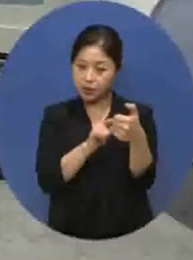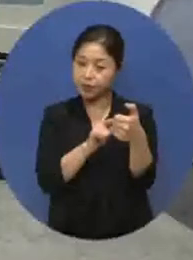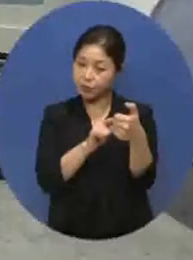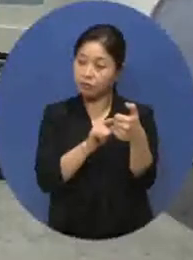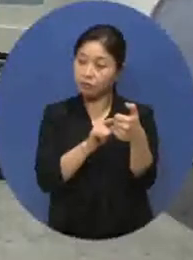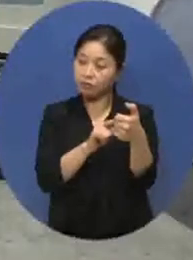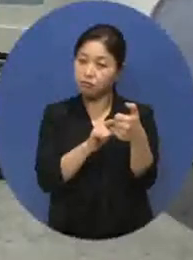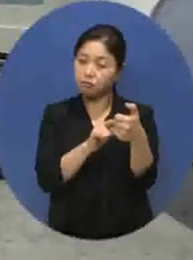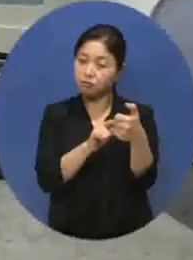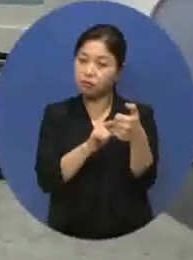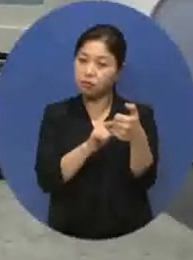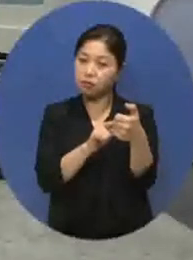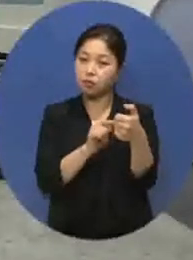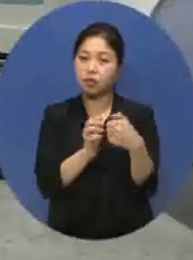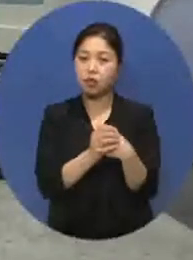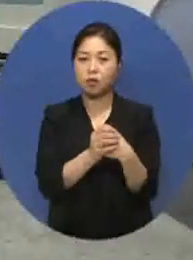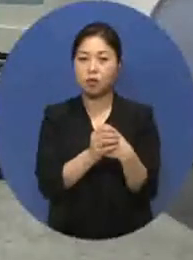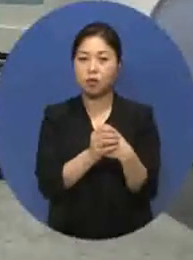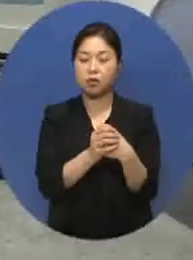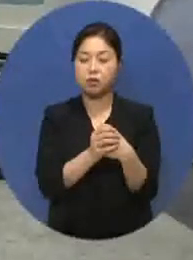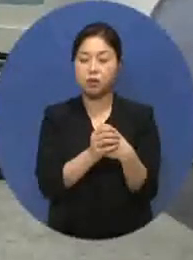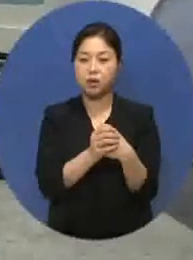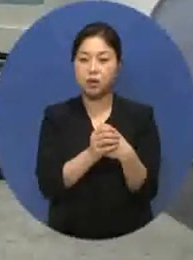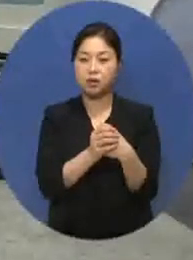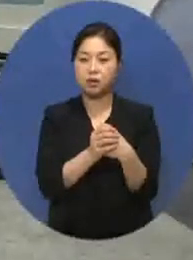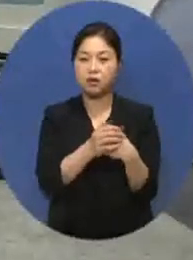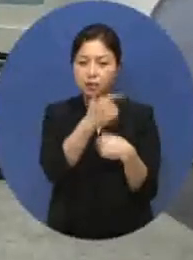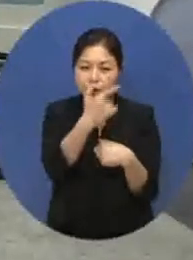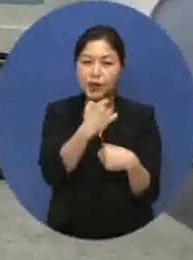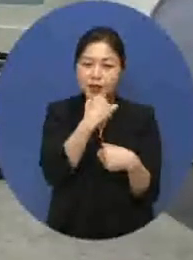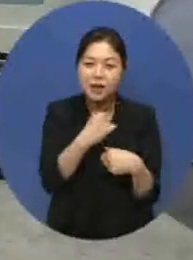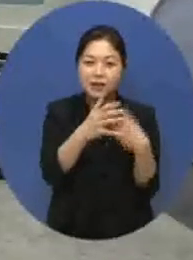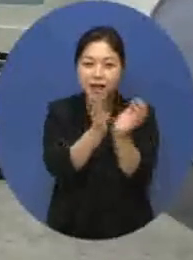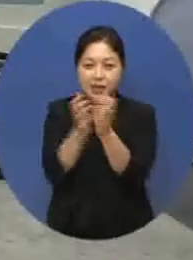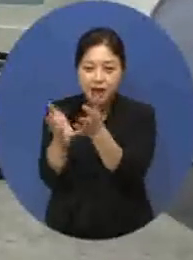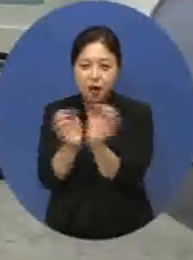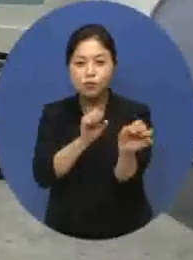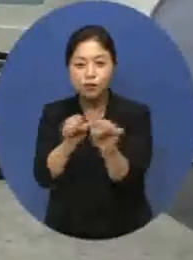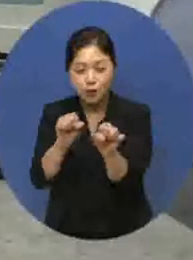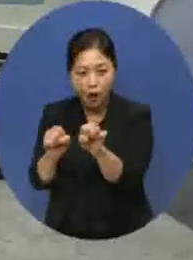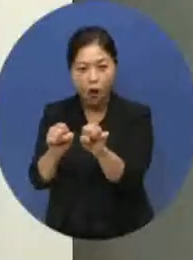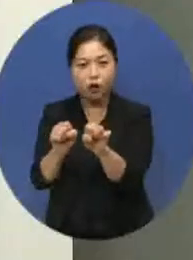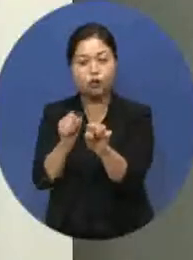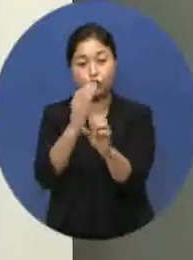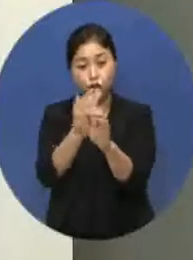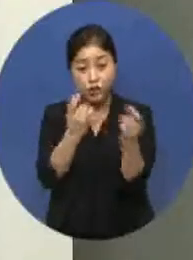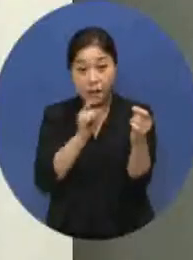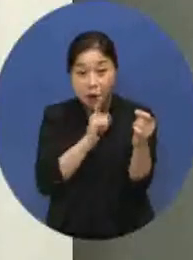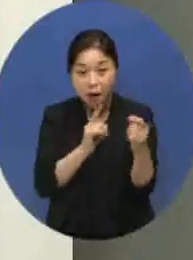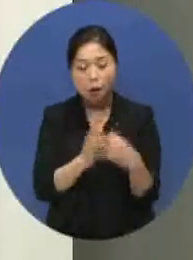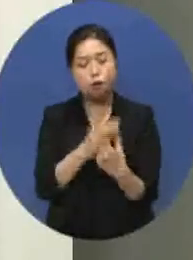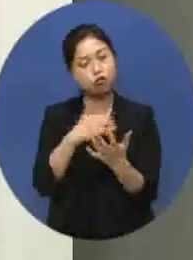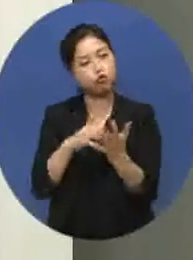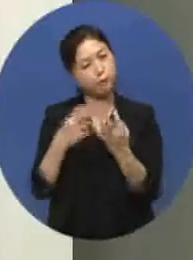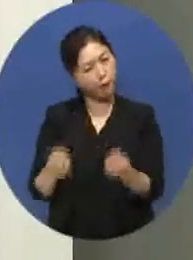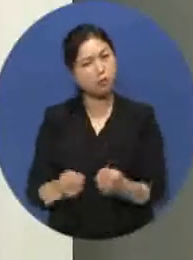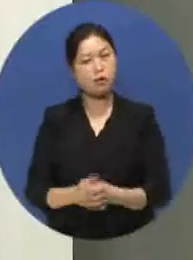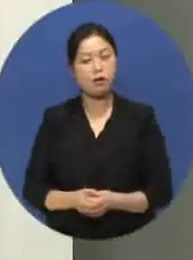있는 단체가 예. 지금 움직이고 있다. 그렇죠. 이제 그런 말씀인데 예. 그러면 그 엄청난 숫자인데